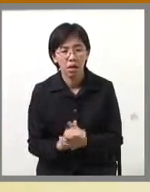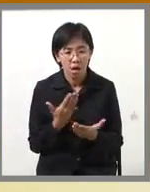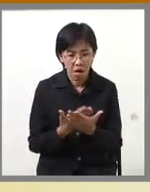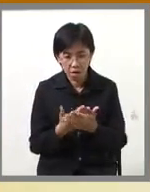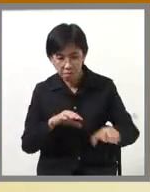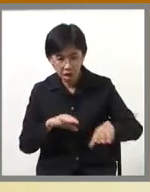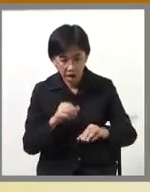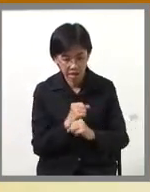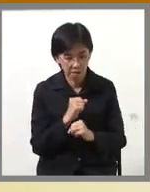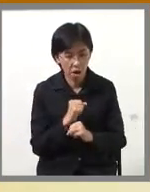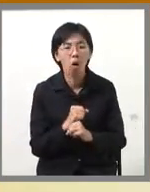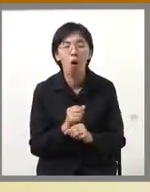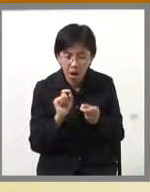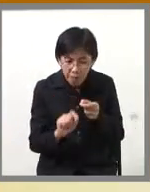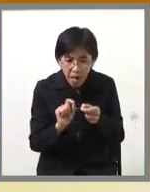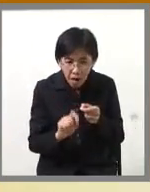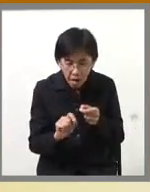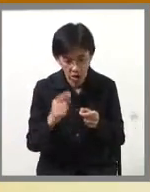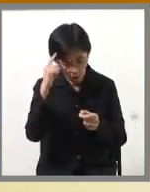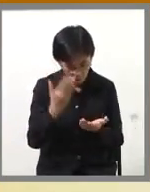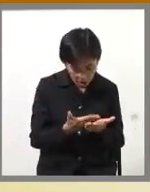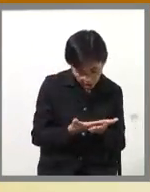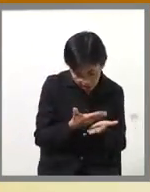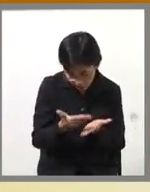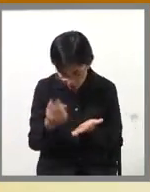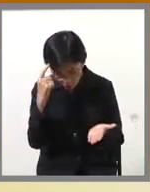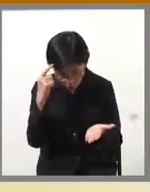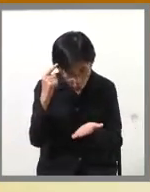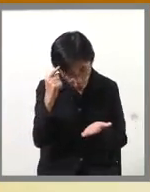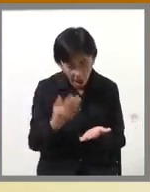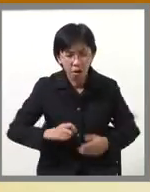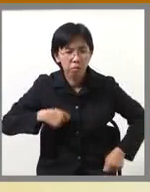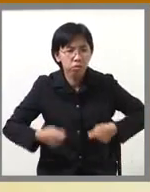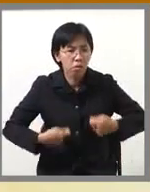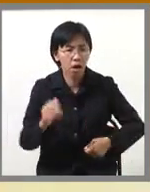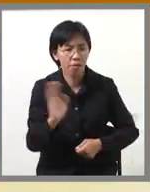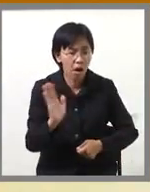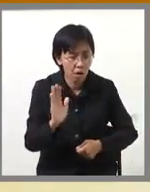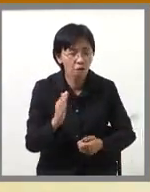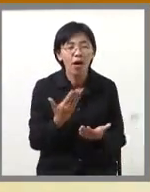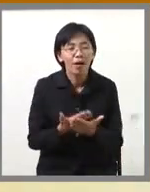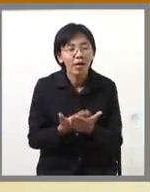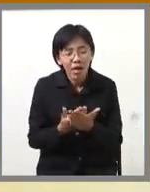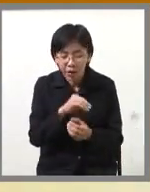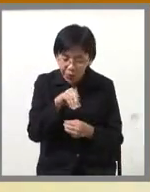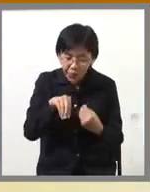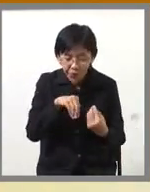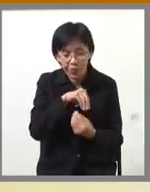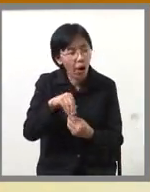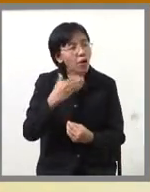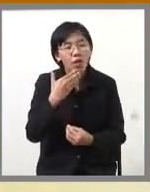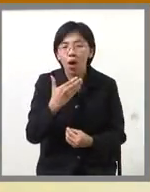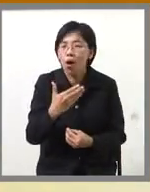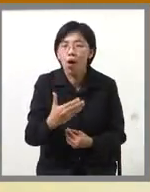ารเงินขอให้เราทำด้วยความประหยัดรู้จักใช้รู้จักกินไม่ฟุ่มเฟือยเราก็จะมีเงินใช้ต